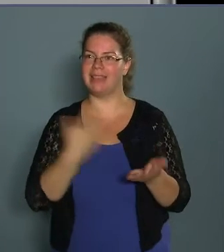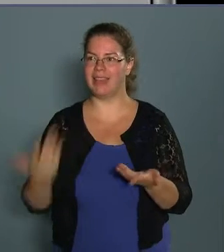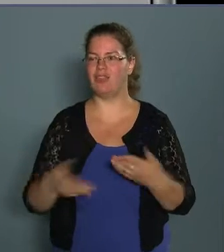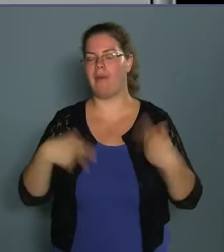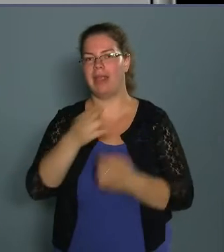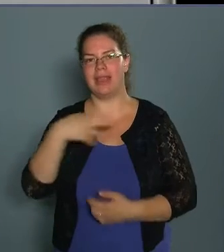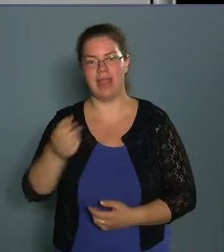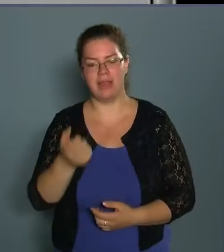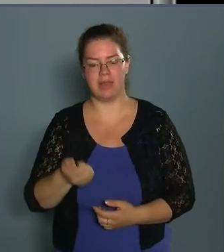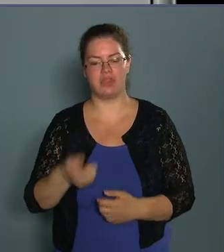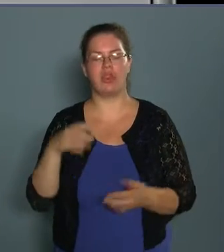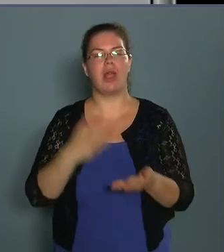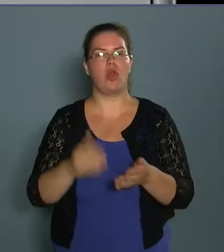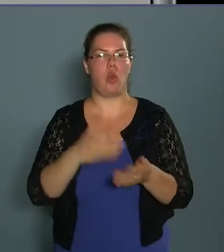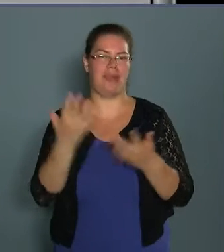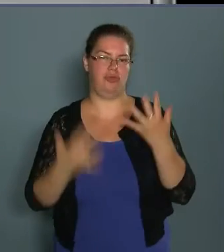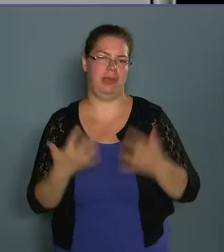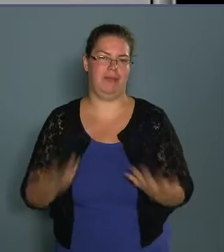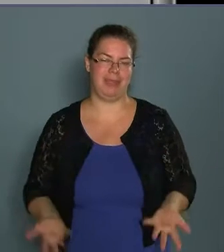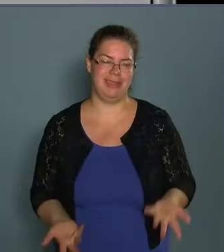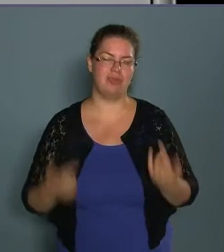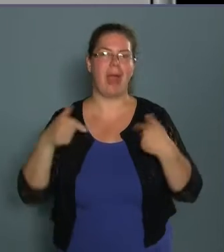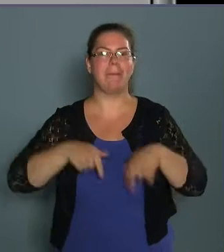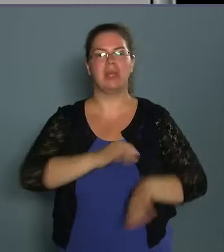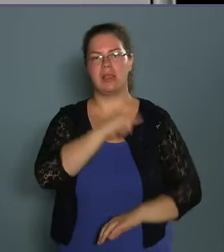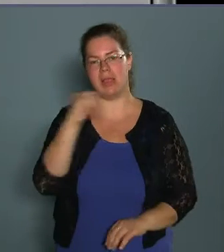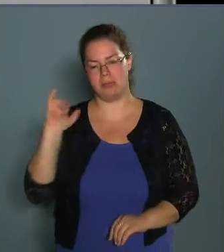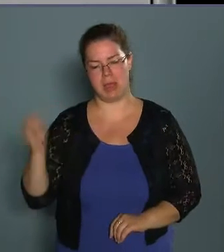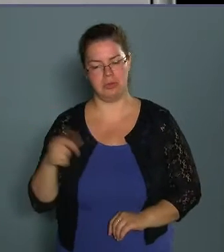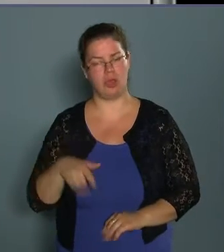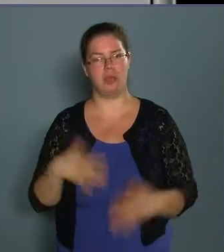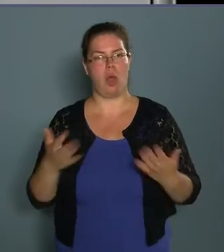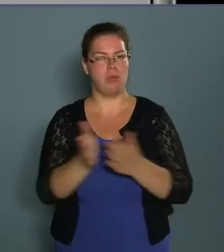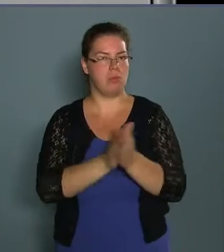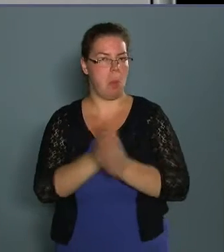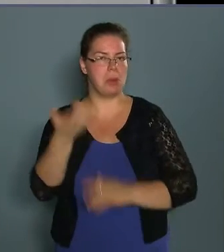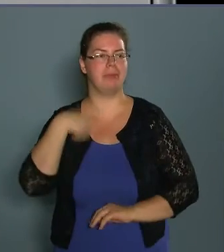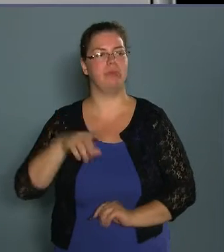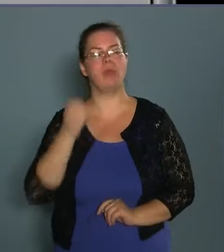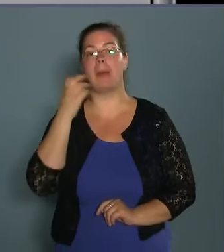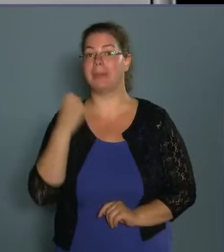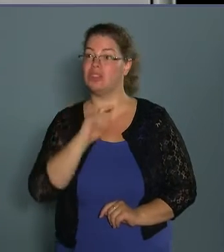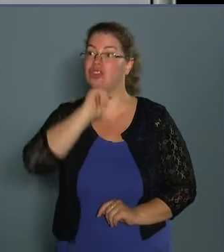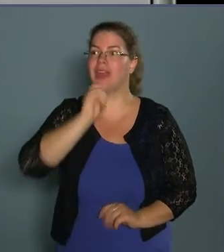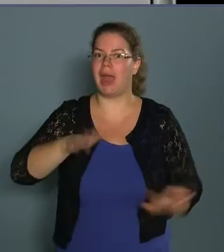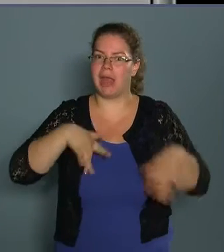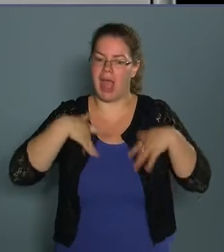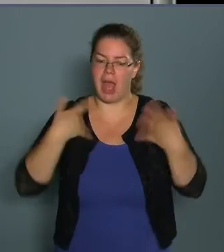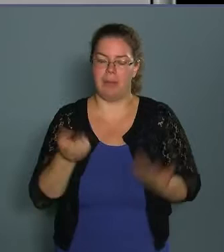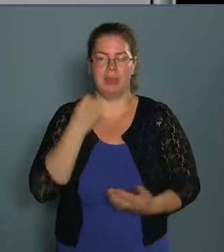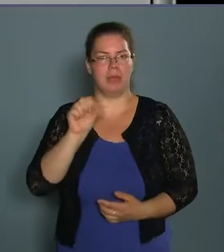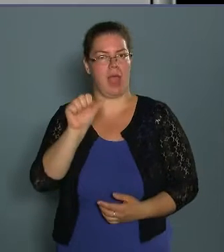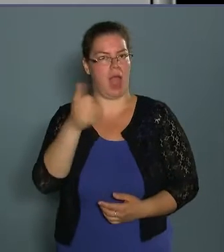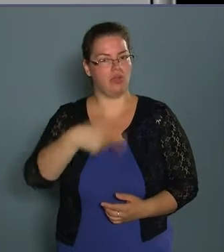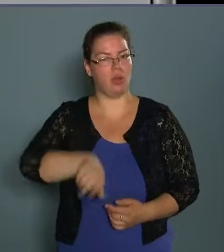kezdése vagy kihívása az a költségvetés, úgyhogy ebben az esztendőben is az nagy örömet jelentett és sikerélményt, hogy az